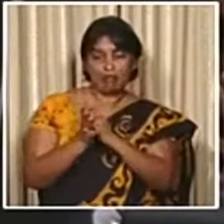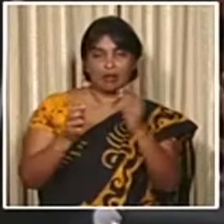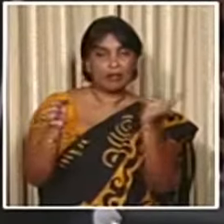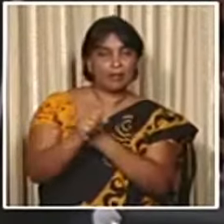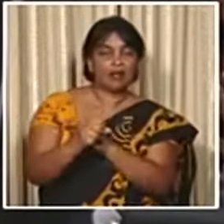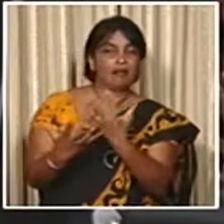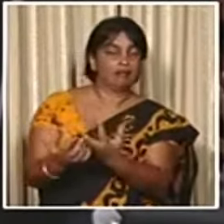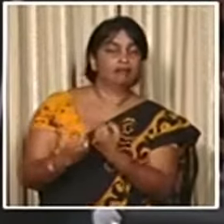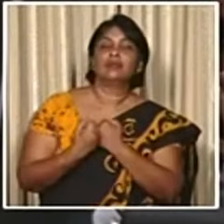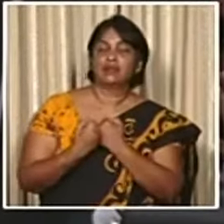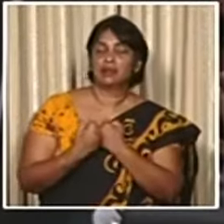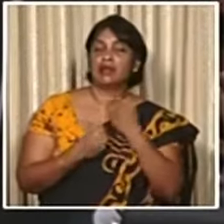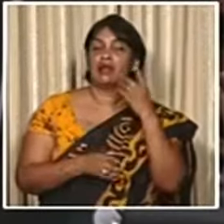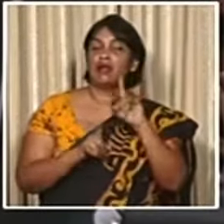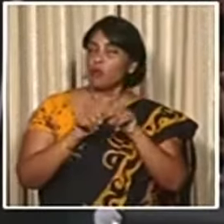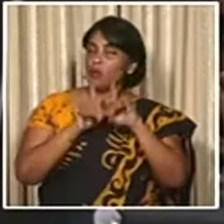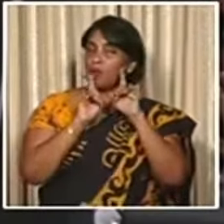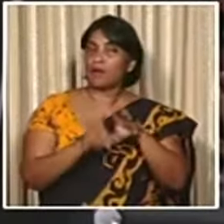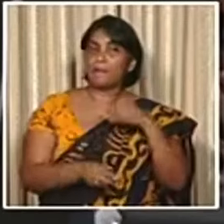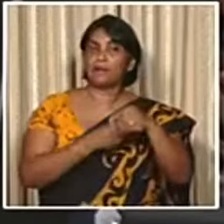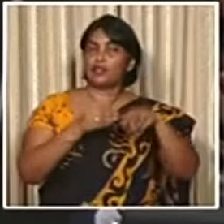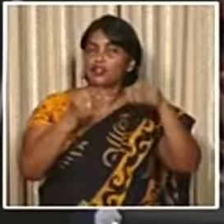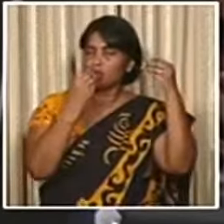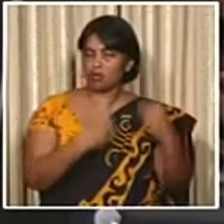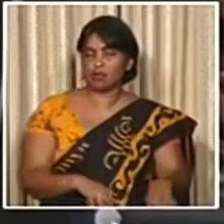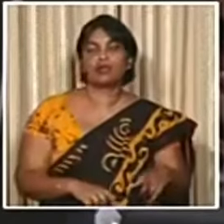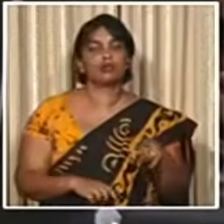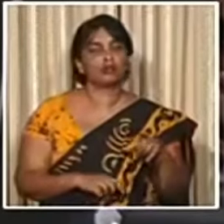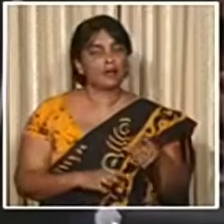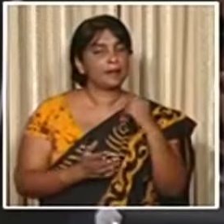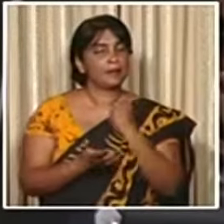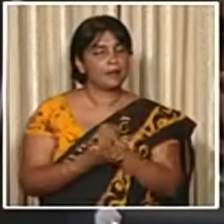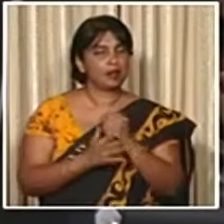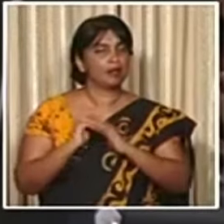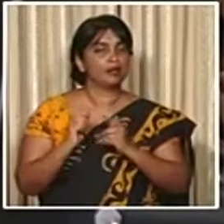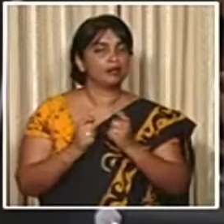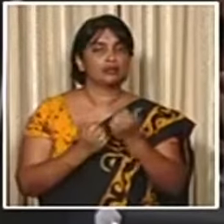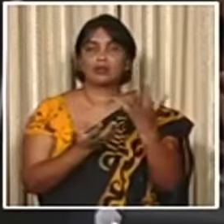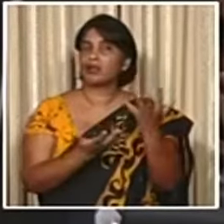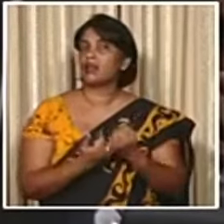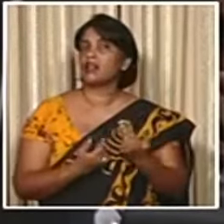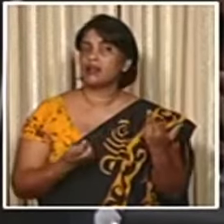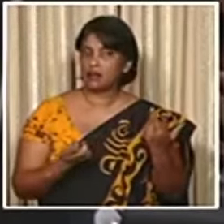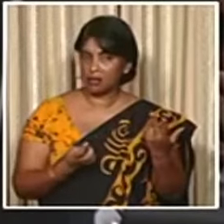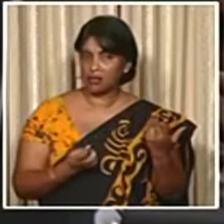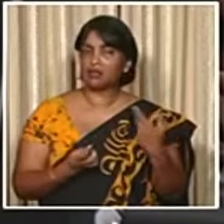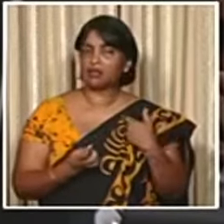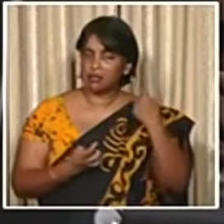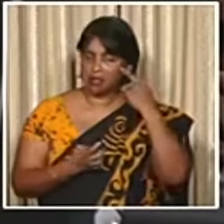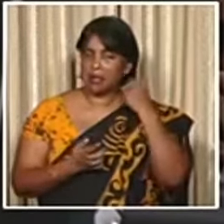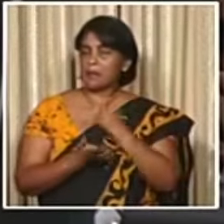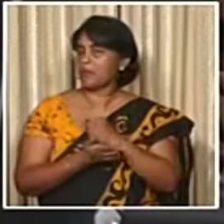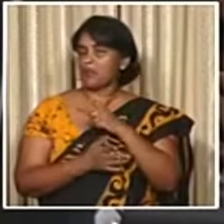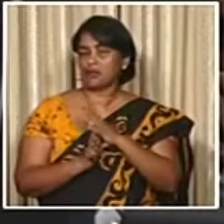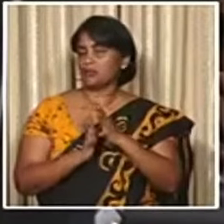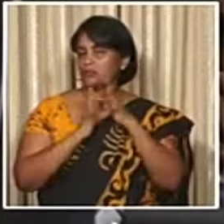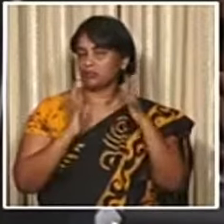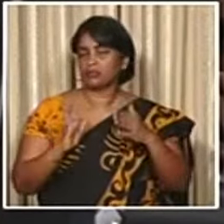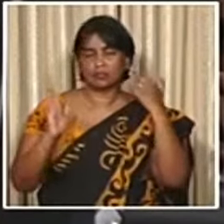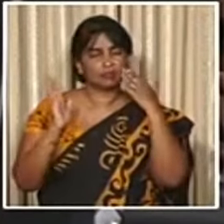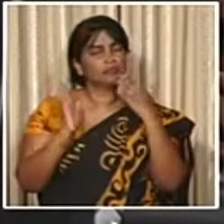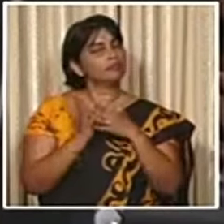ව්‍යාපාරය කඩාවැටෙනවා. ඒ කඩාවැටලා ටික දවසක් යනකොට බැංකු ක්‍රමයට මුදල් එන්නේ නැහැ. ඉතින් මං හිතනවා බැංකු මීට වැඩිය මේක